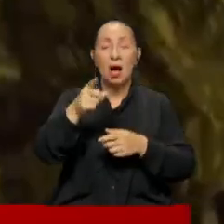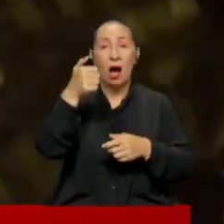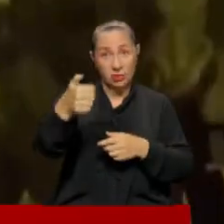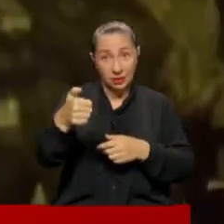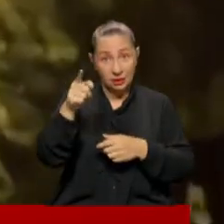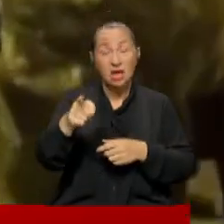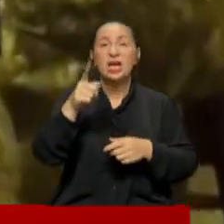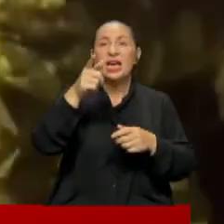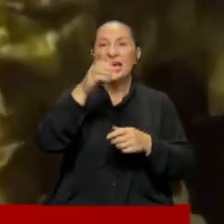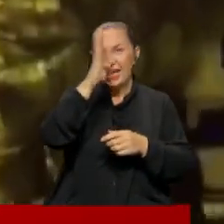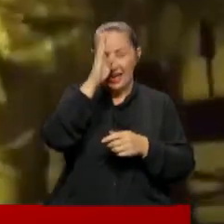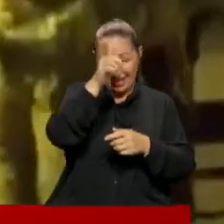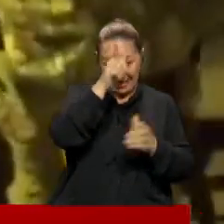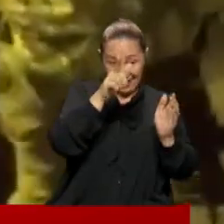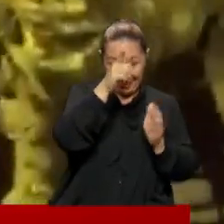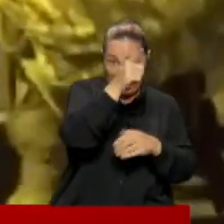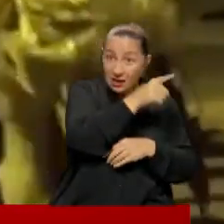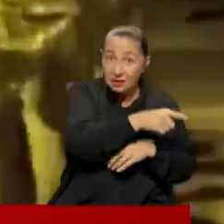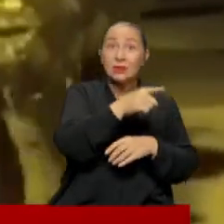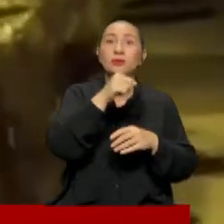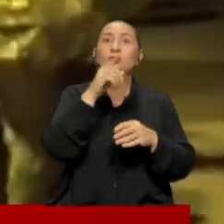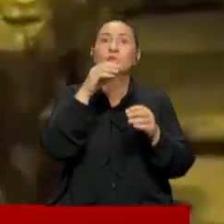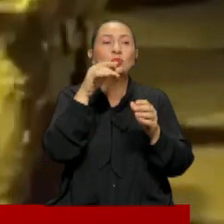6, Irak'ın kuzeyindeki Pençe Kilit ve